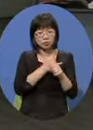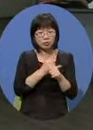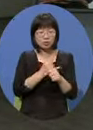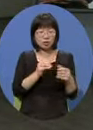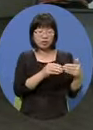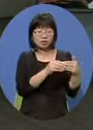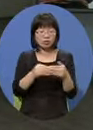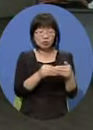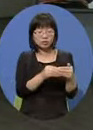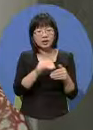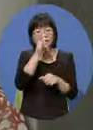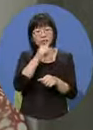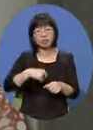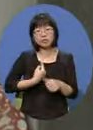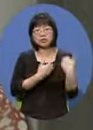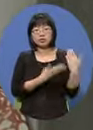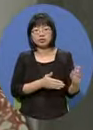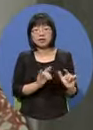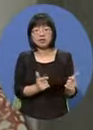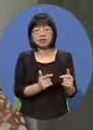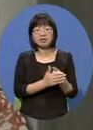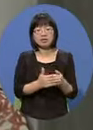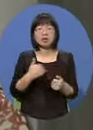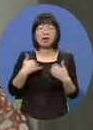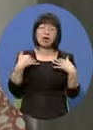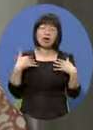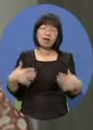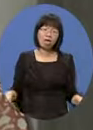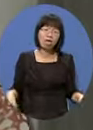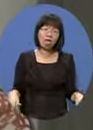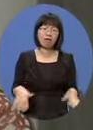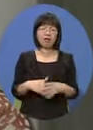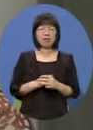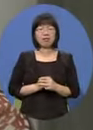그러니까 혼자 두지 않는 편이에요. 그래서 제가 피곤해요.